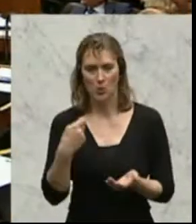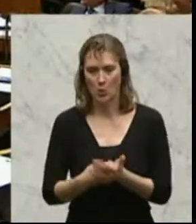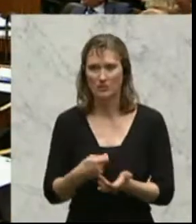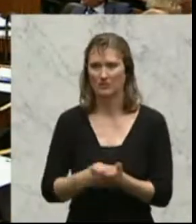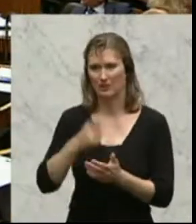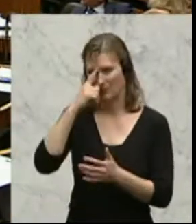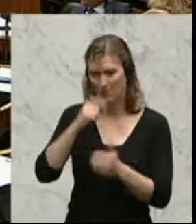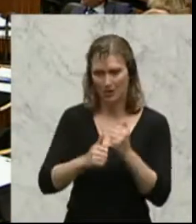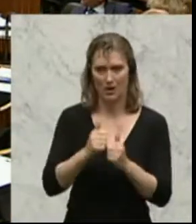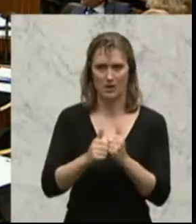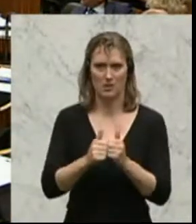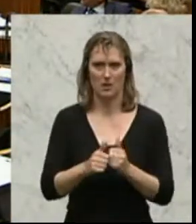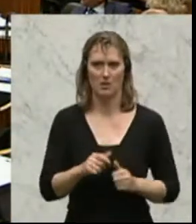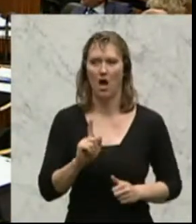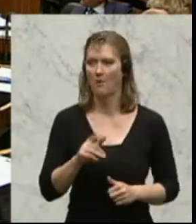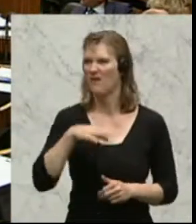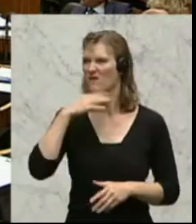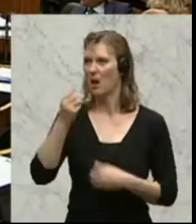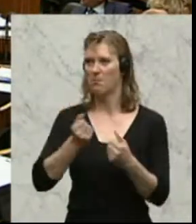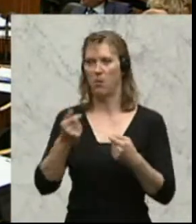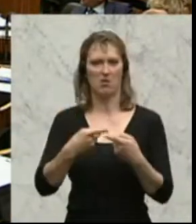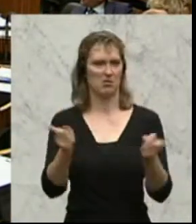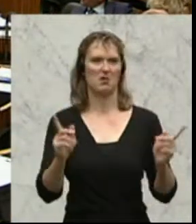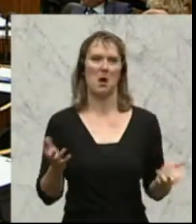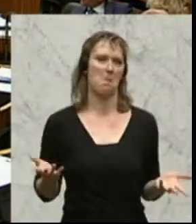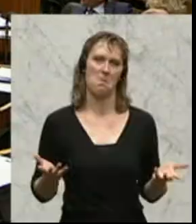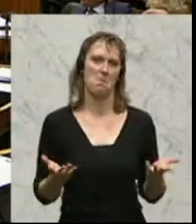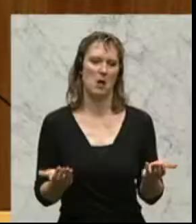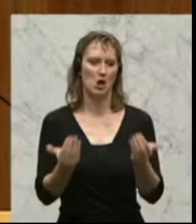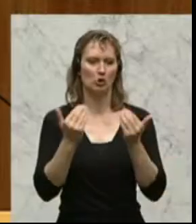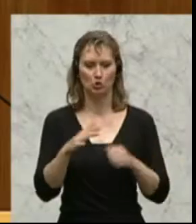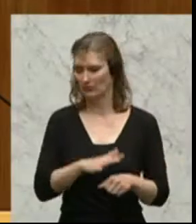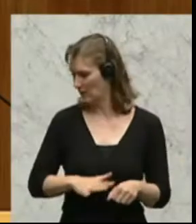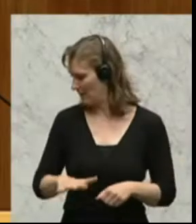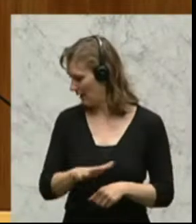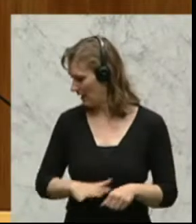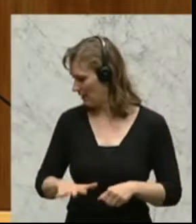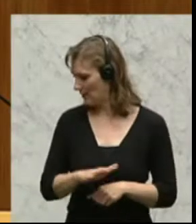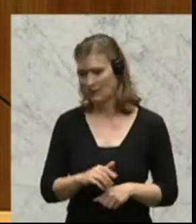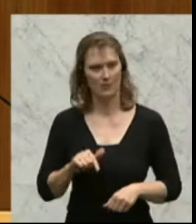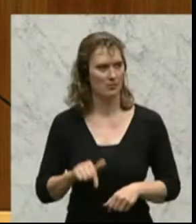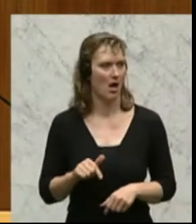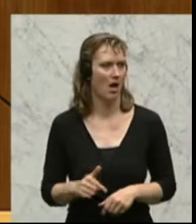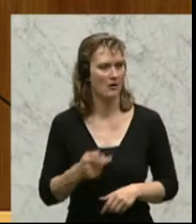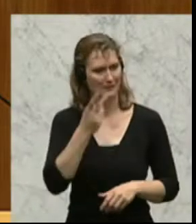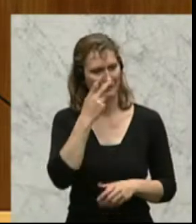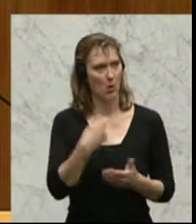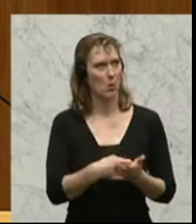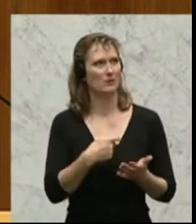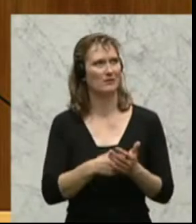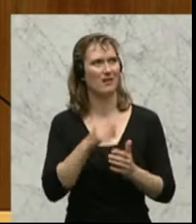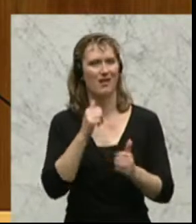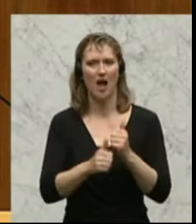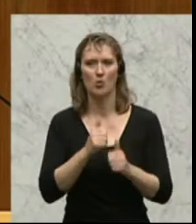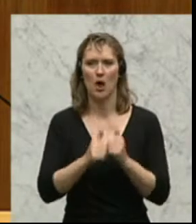mitkalkulieren. Aber viele Politiker kommen aus dem geschützten Bereich, und da spielt es bei der Kostenkalkulation nicht so eine